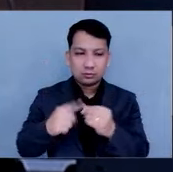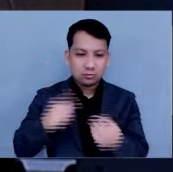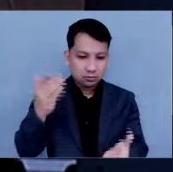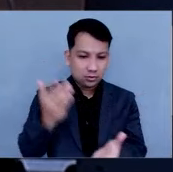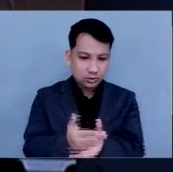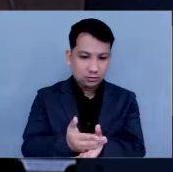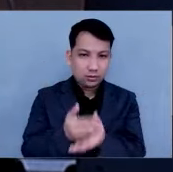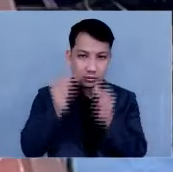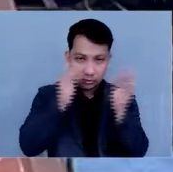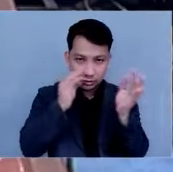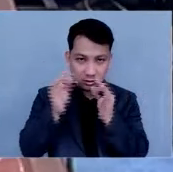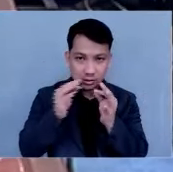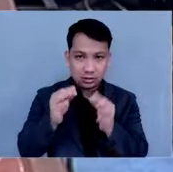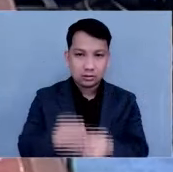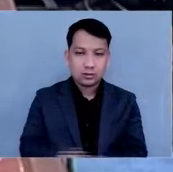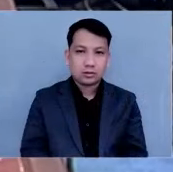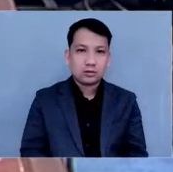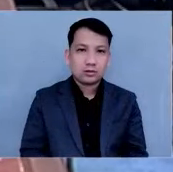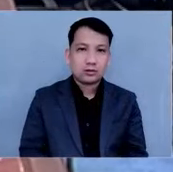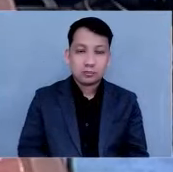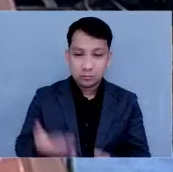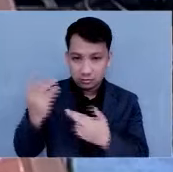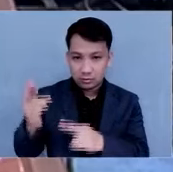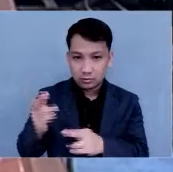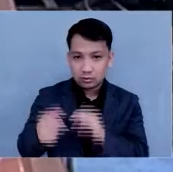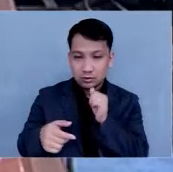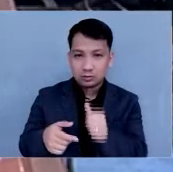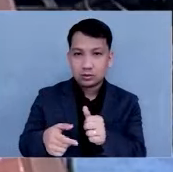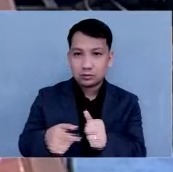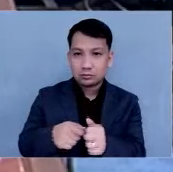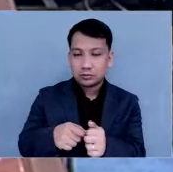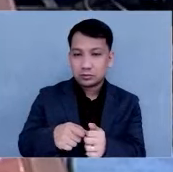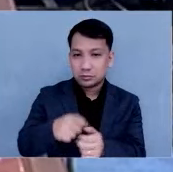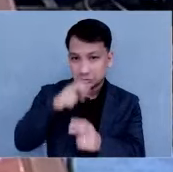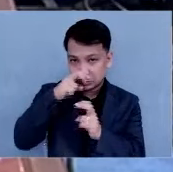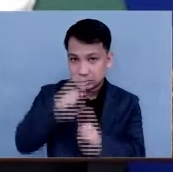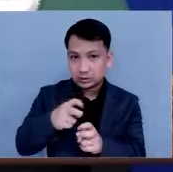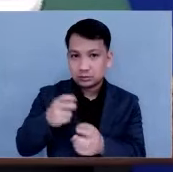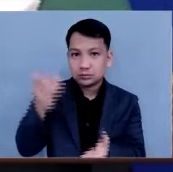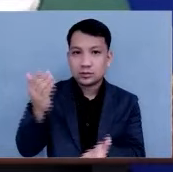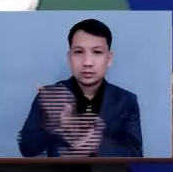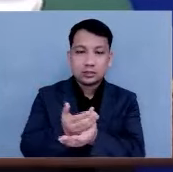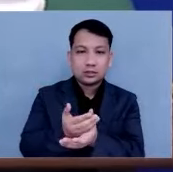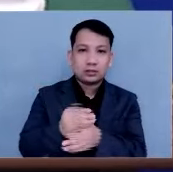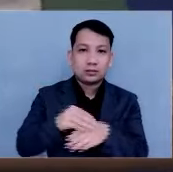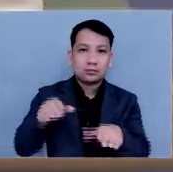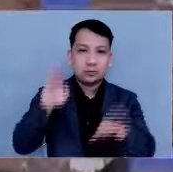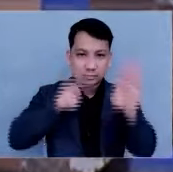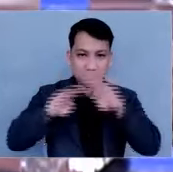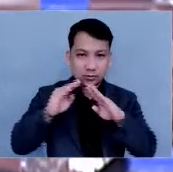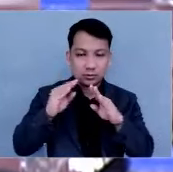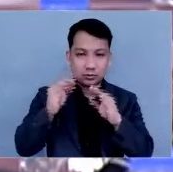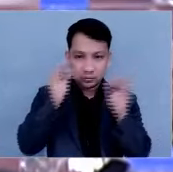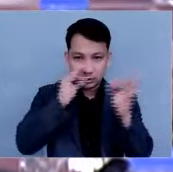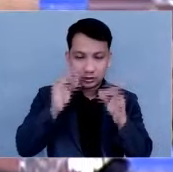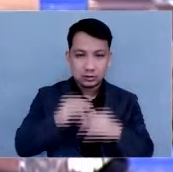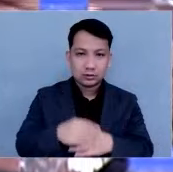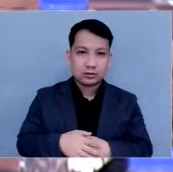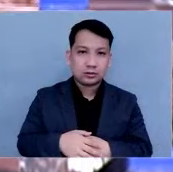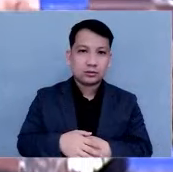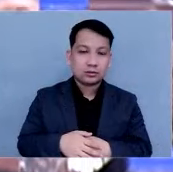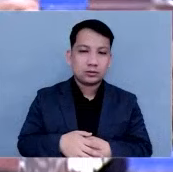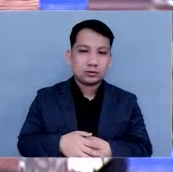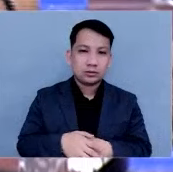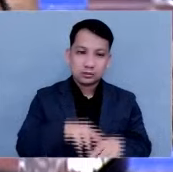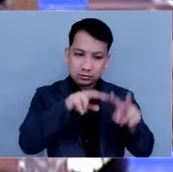illegal na droga kung kinakailangan ang kamay na bakal Gamitin natin para matigil itong problema na sa droga na nausisa